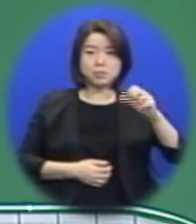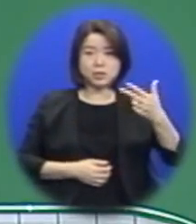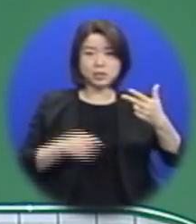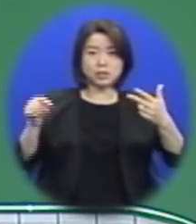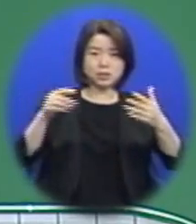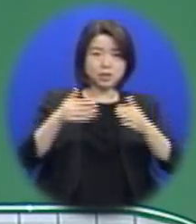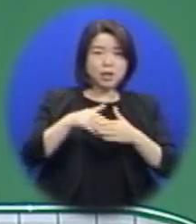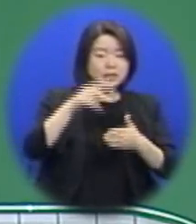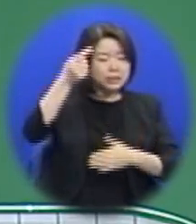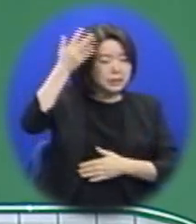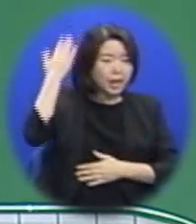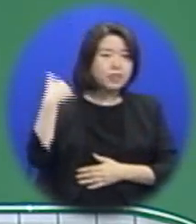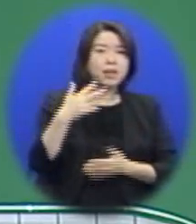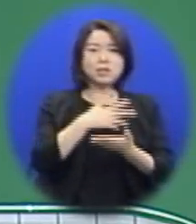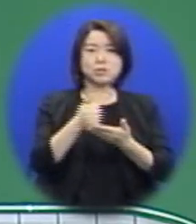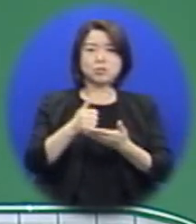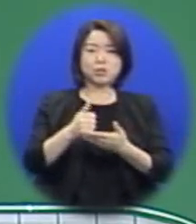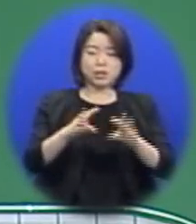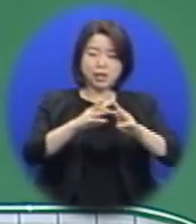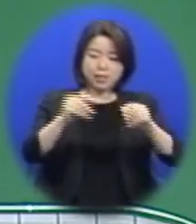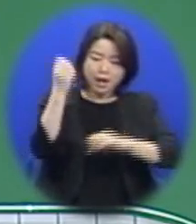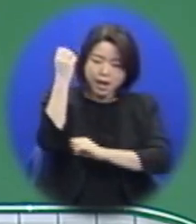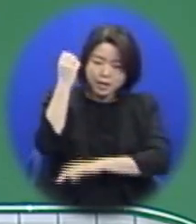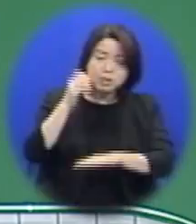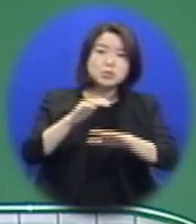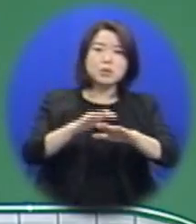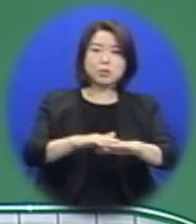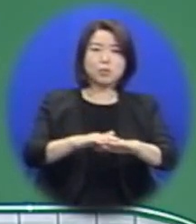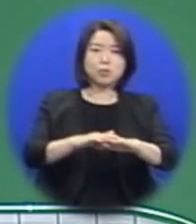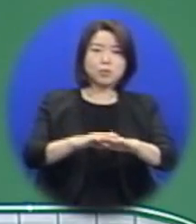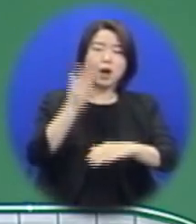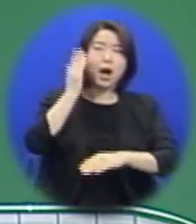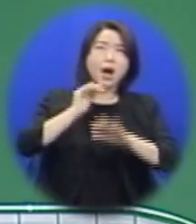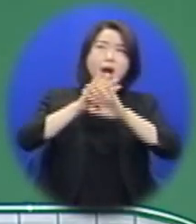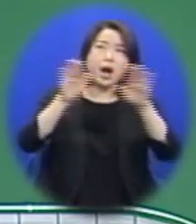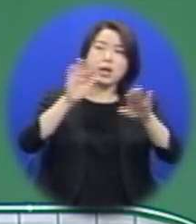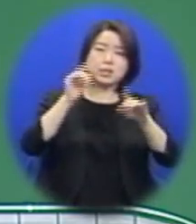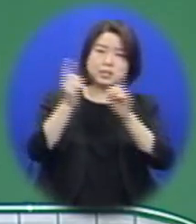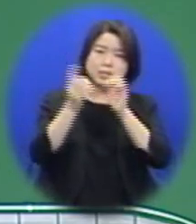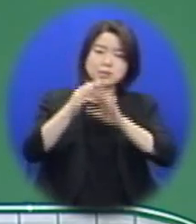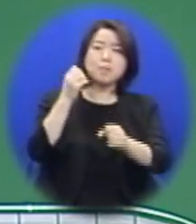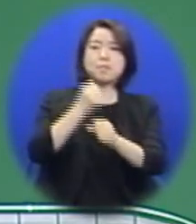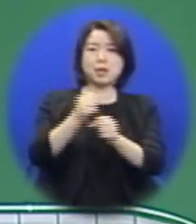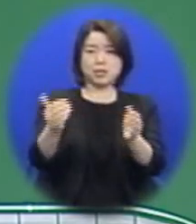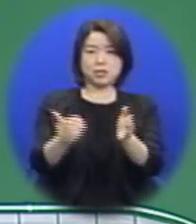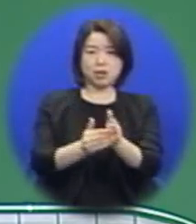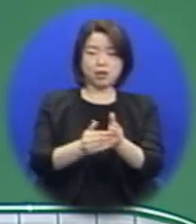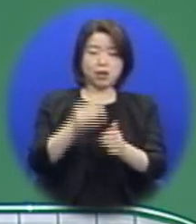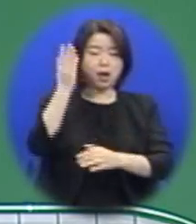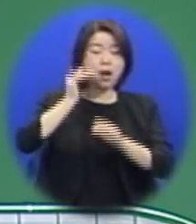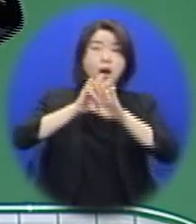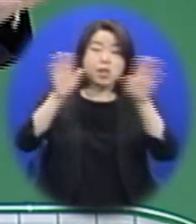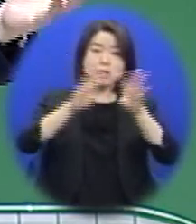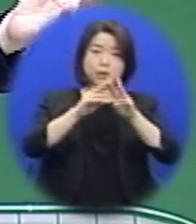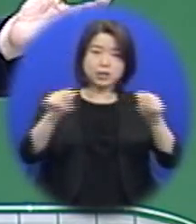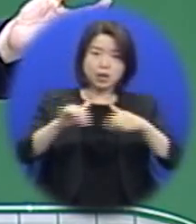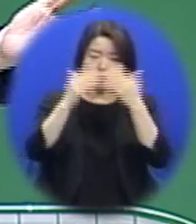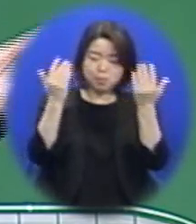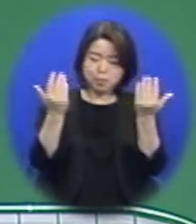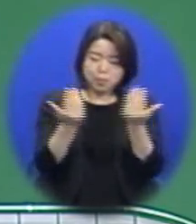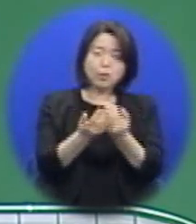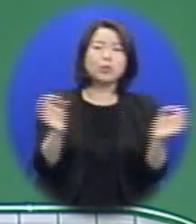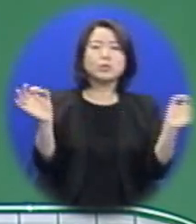옛날 주님께서는 땅에 기초를 놓으시며 하늘을 손수 지으셨습니다. 하늘과 땅은 모두